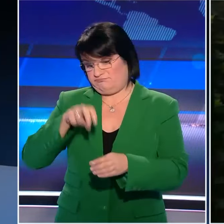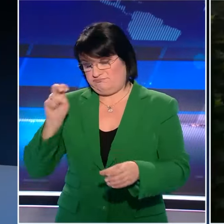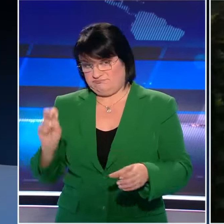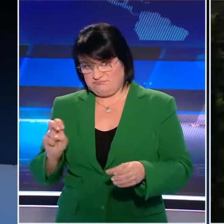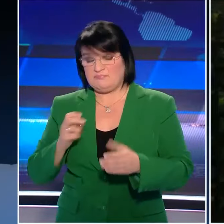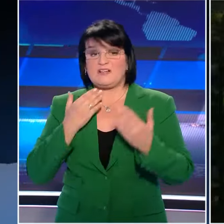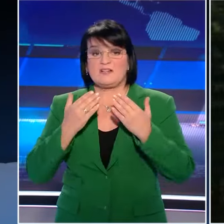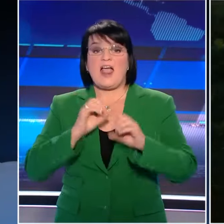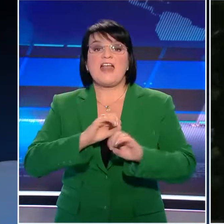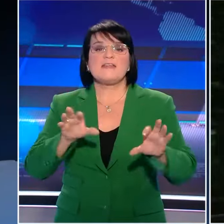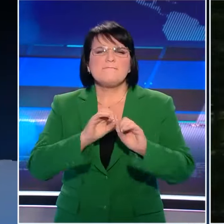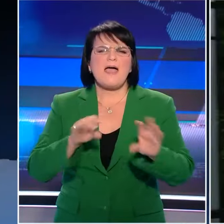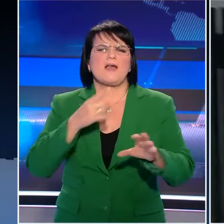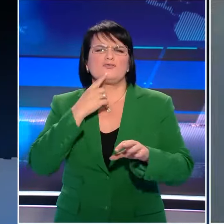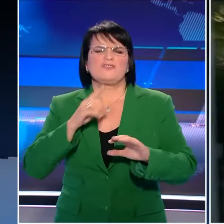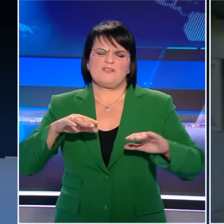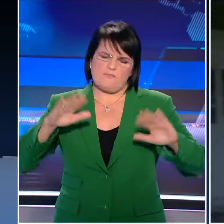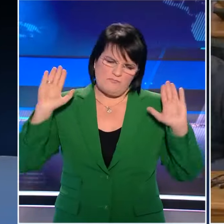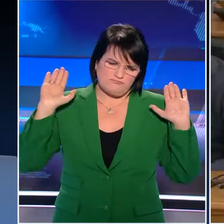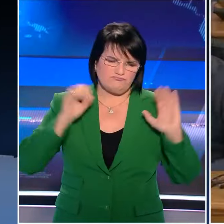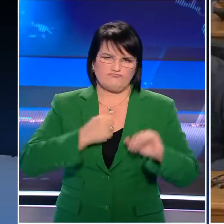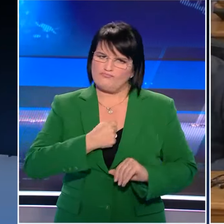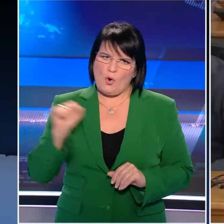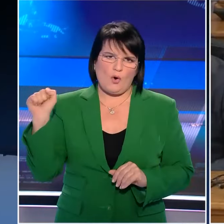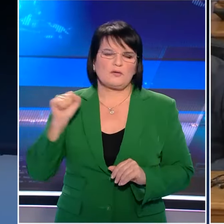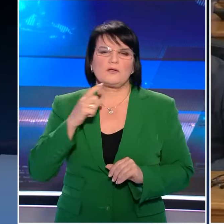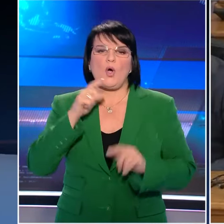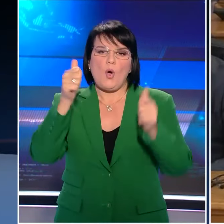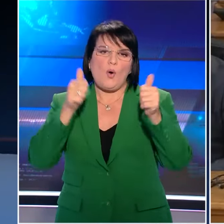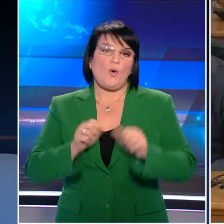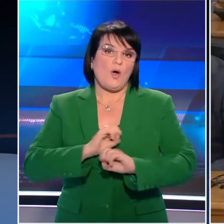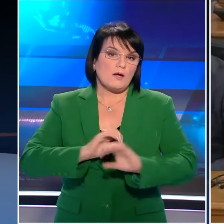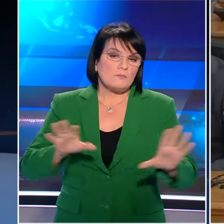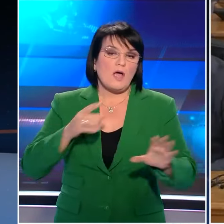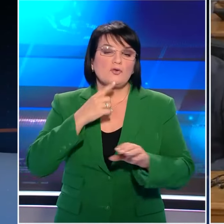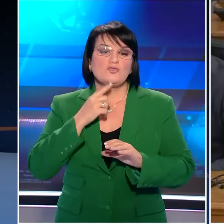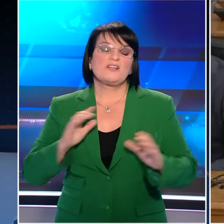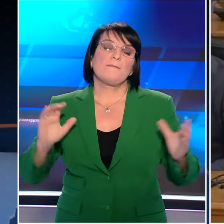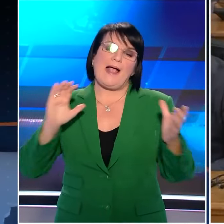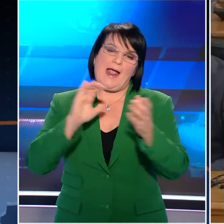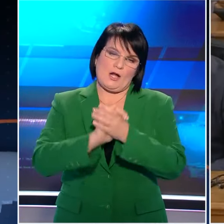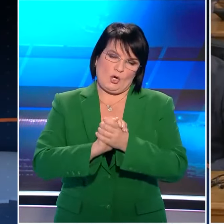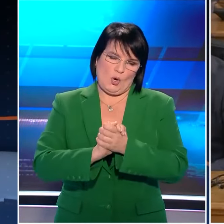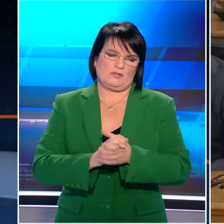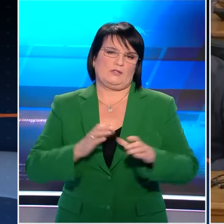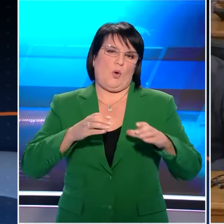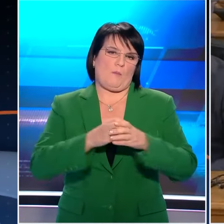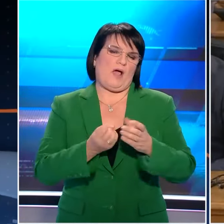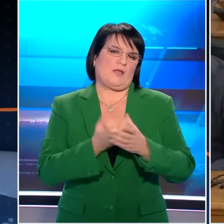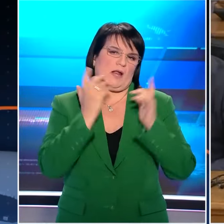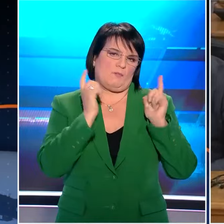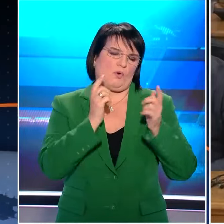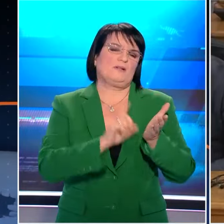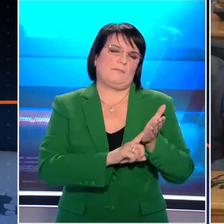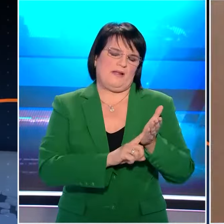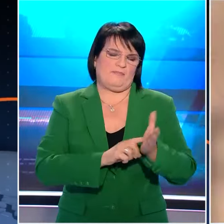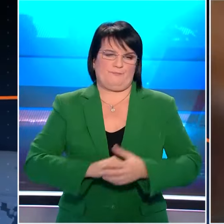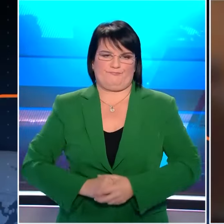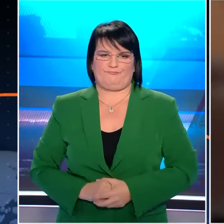γαλάζια σεμινάρια και έχει δηλώσει ανοιχτά την αντίθεσή του, με μία ανάρτηση πρόταξε την ενότητα στη διχασμένη κοινοβουλευτική ομάδα της Νέας